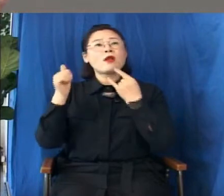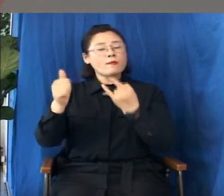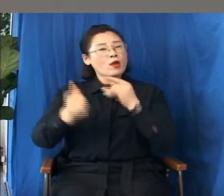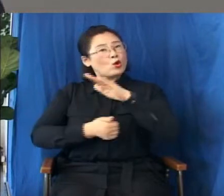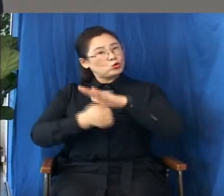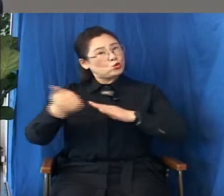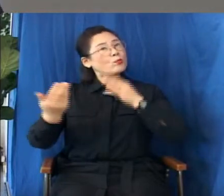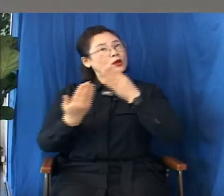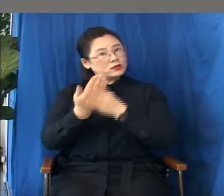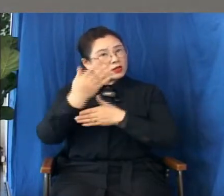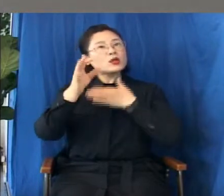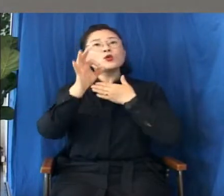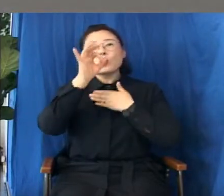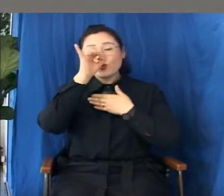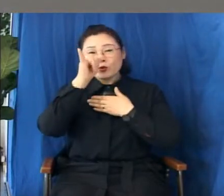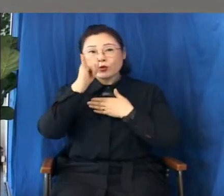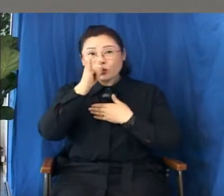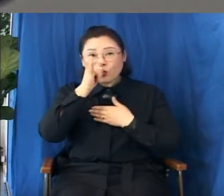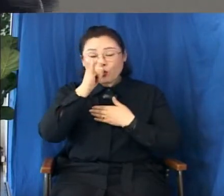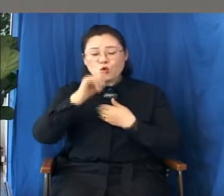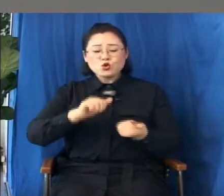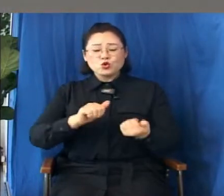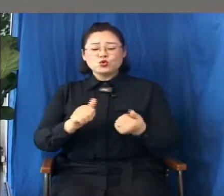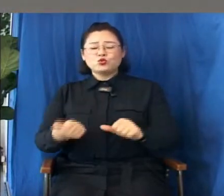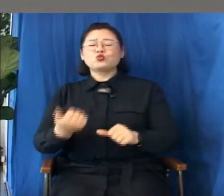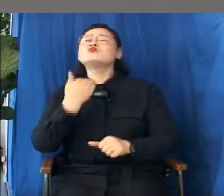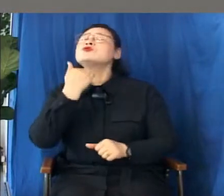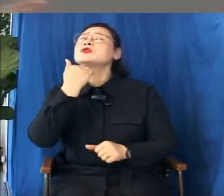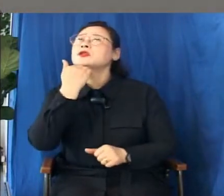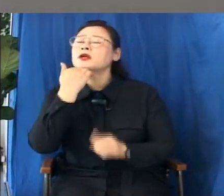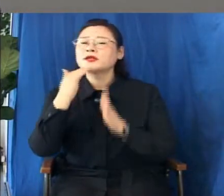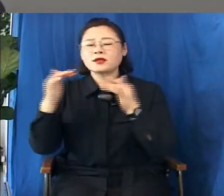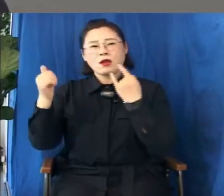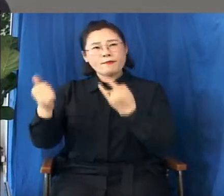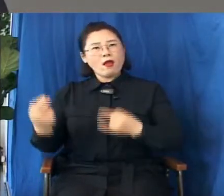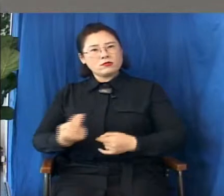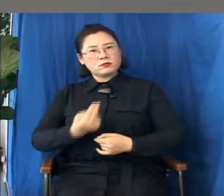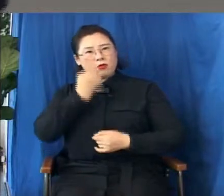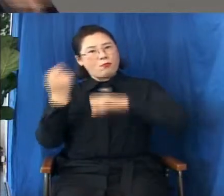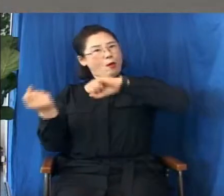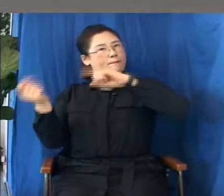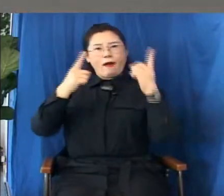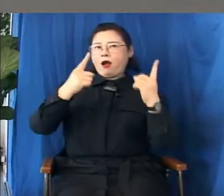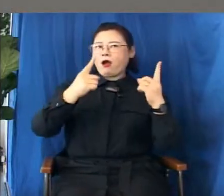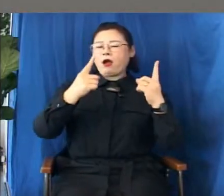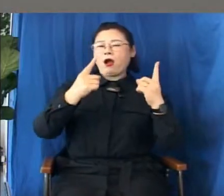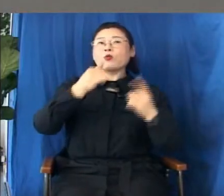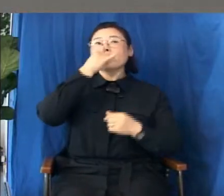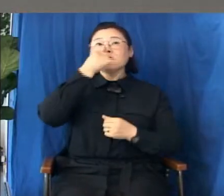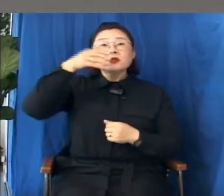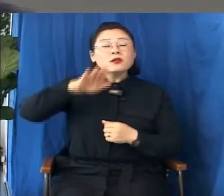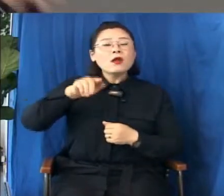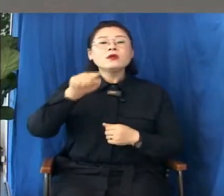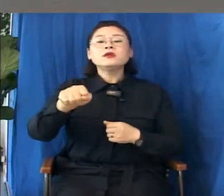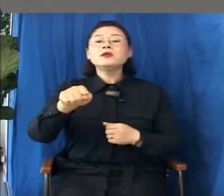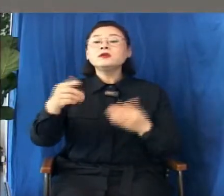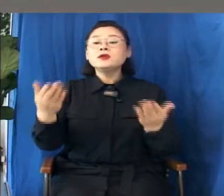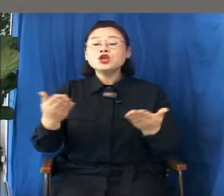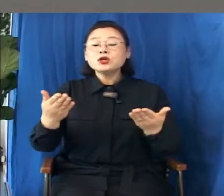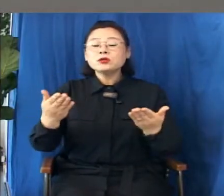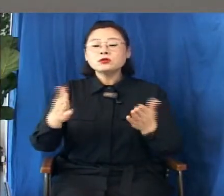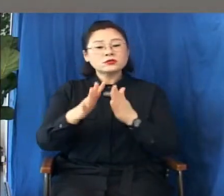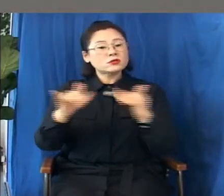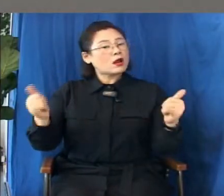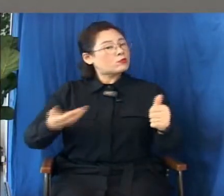생기고 죽음만 기다리던 사람들에게 생명력이 생기고 있는데 이런 일들은 사람이 줄 수 있는 거냐? 우리가 줄 수 있었던